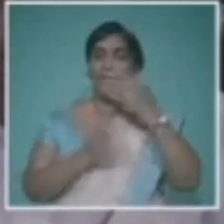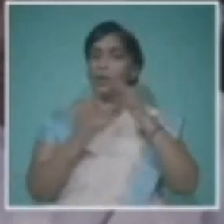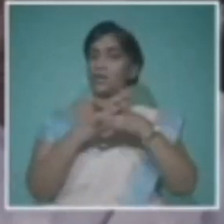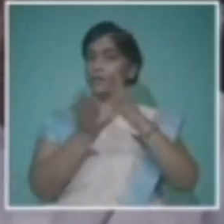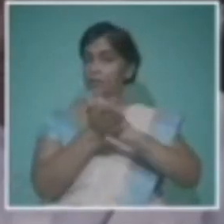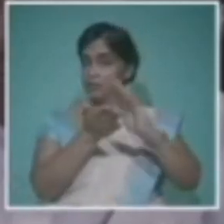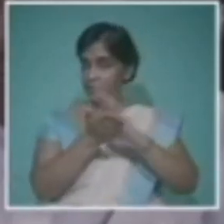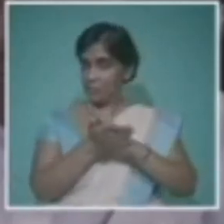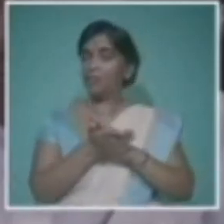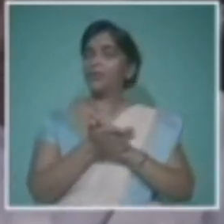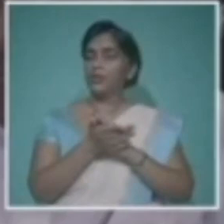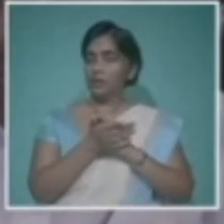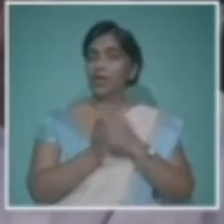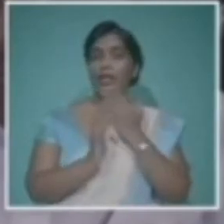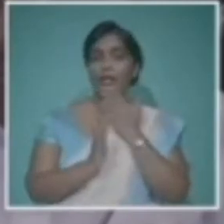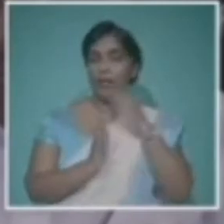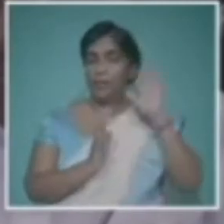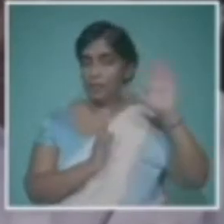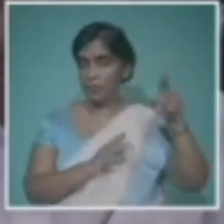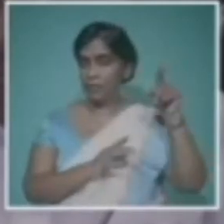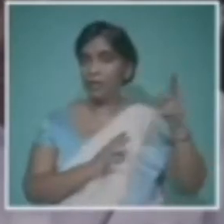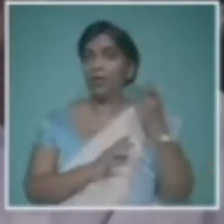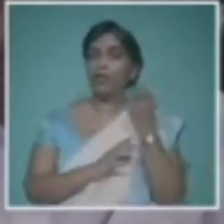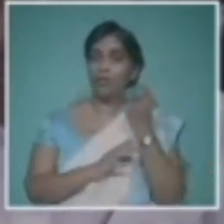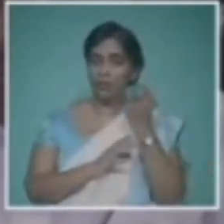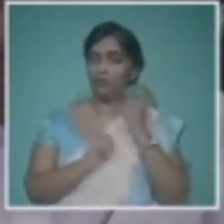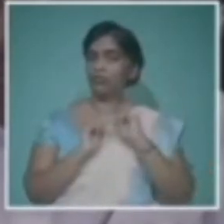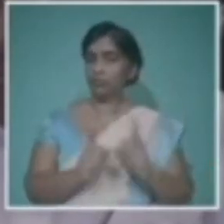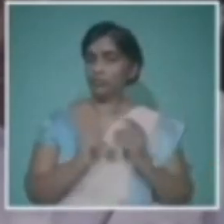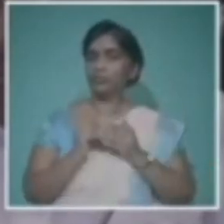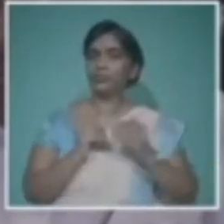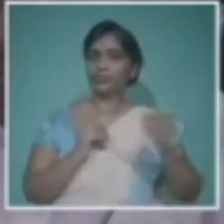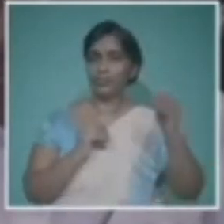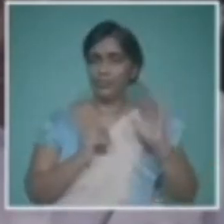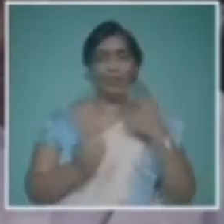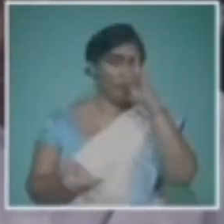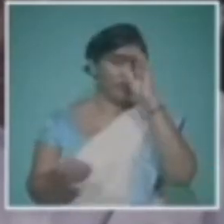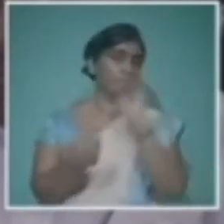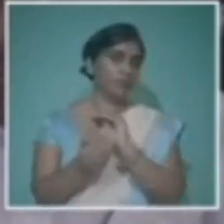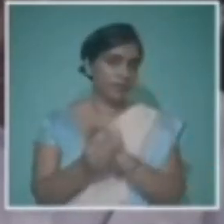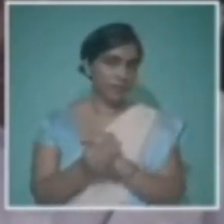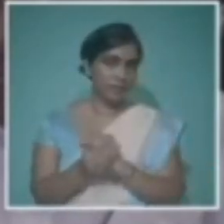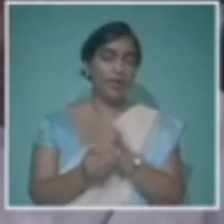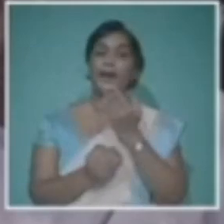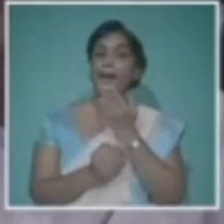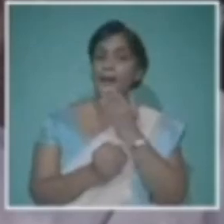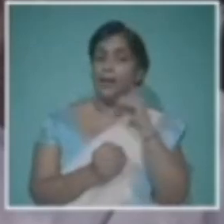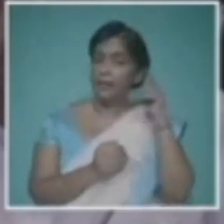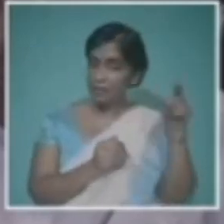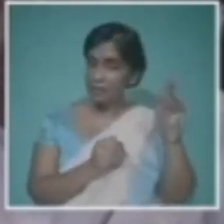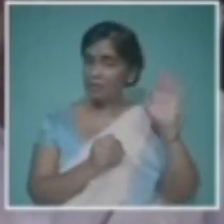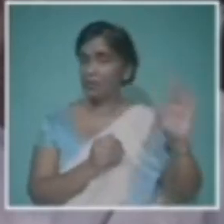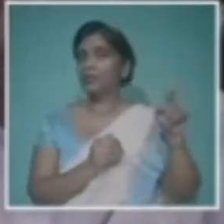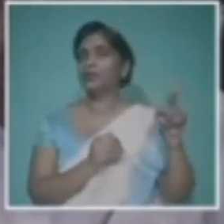සුභසිද්ධිය සඳහා ඇමරිකා එක්සත් ජනපදයේ ආර්ථික ස්ථාවරත්වය රැක ගැනීමටත් ඇමරිකා එක්සත්